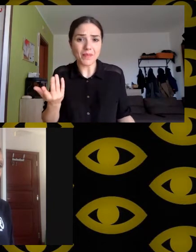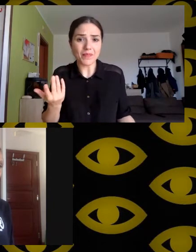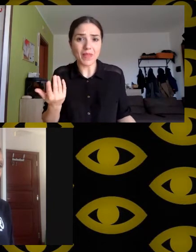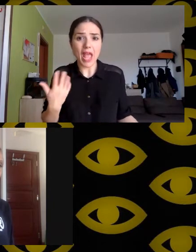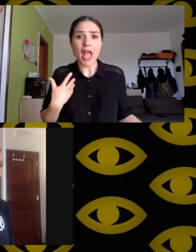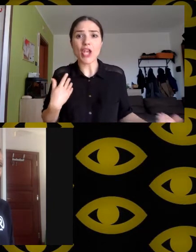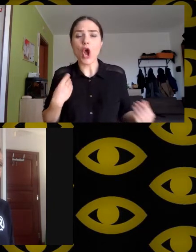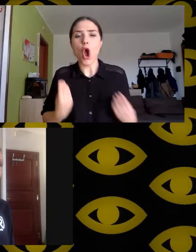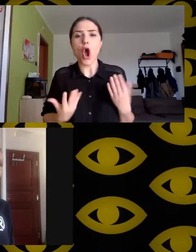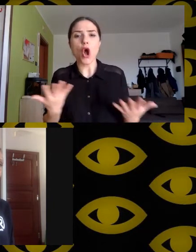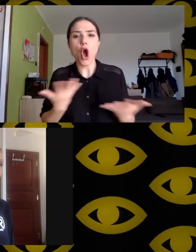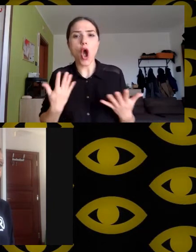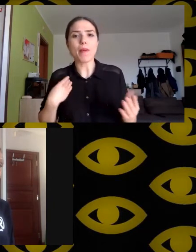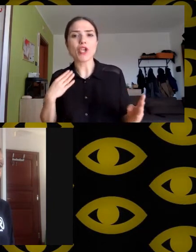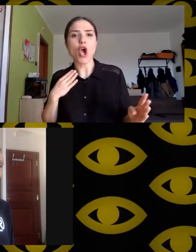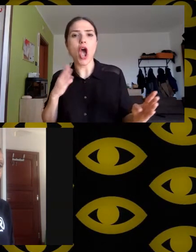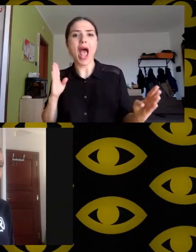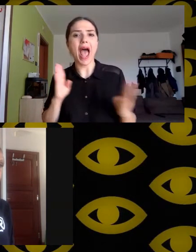un'abilità speciale.